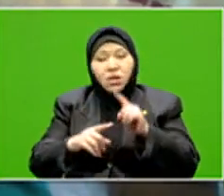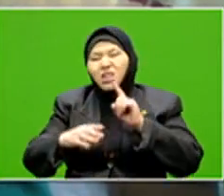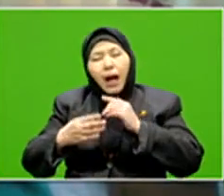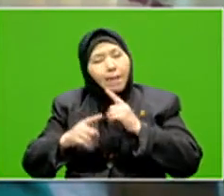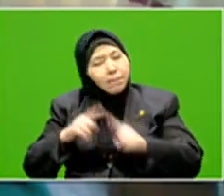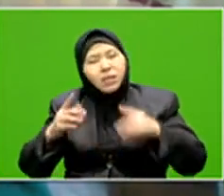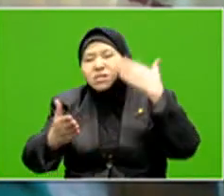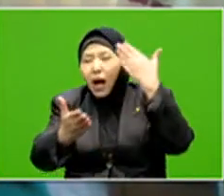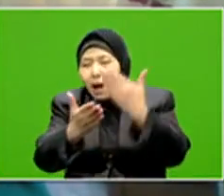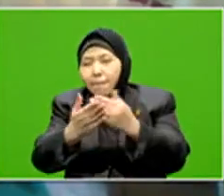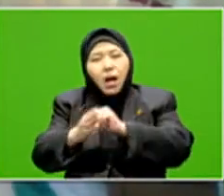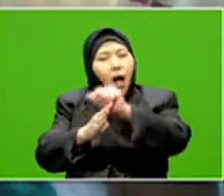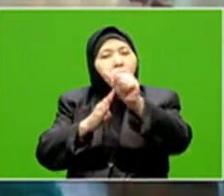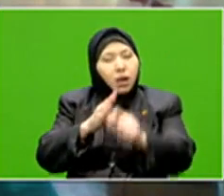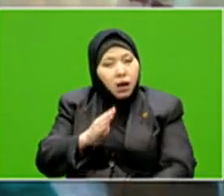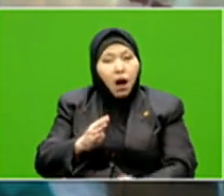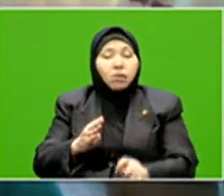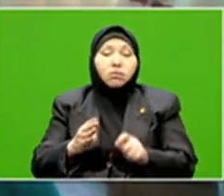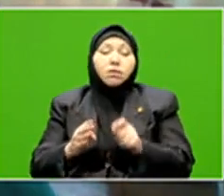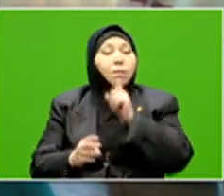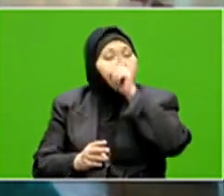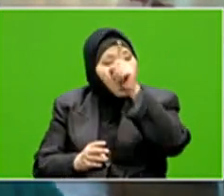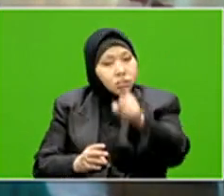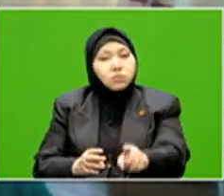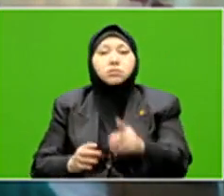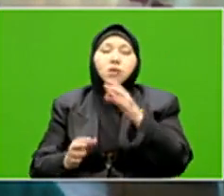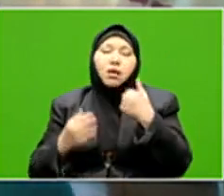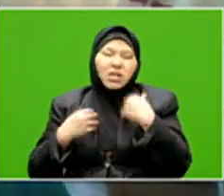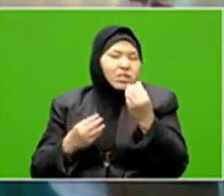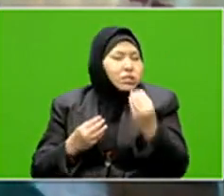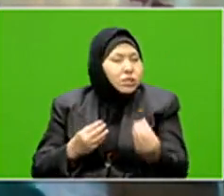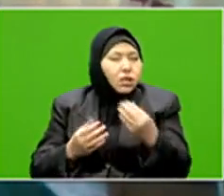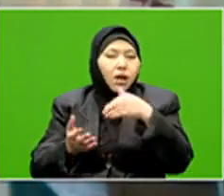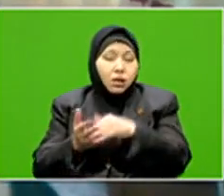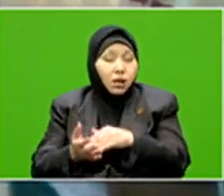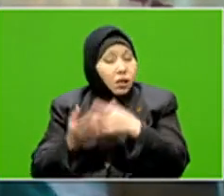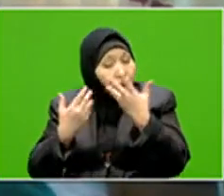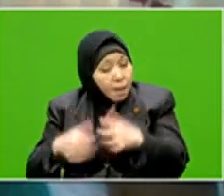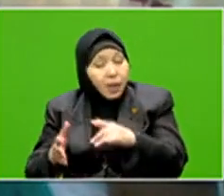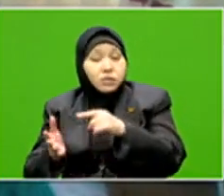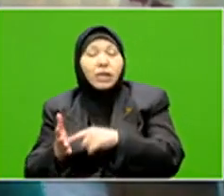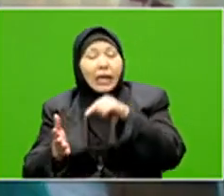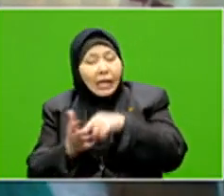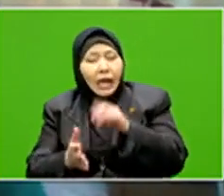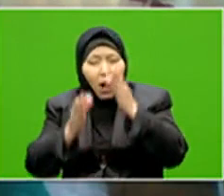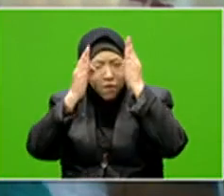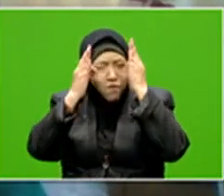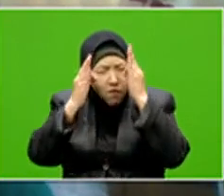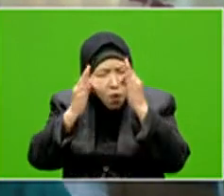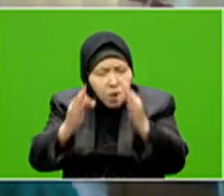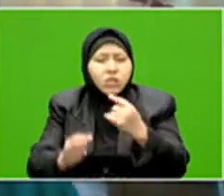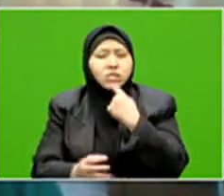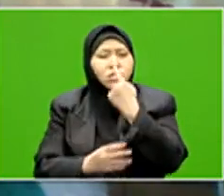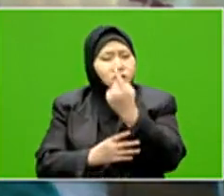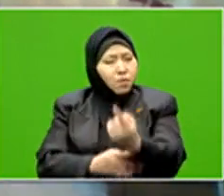ianya sampai di akhirat, di mana sebenarnya kalau dibacakan sedikit lagi ayat selepas daripada ni, inilah yang fokus disebutkan oleh